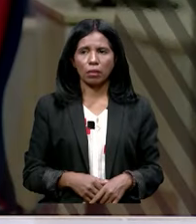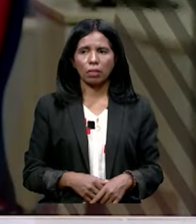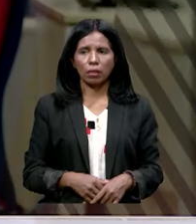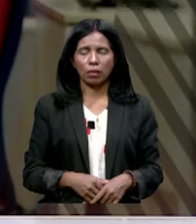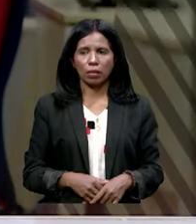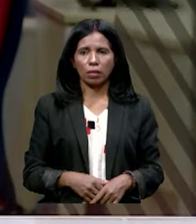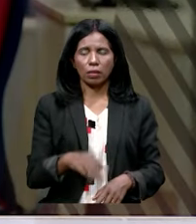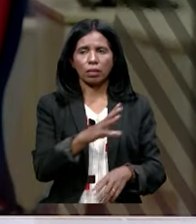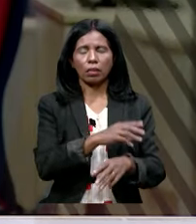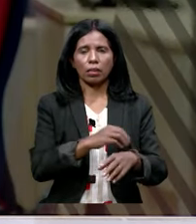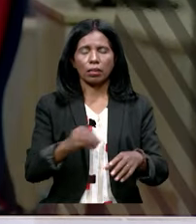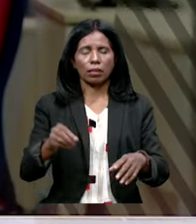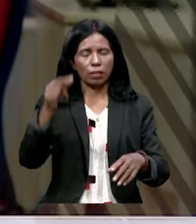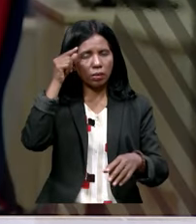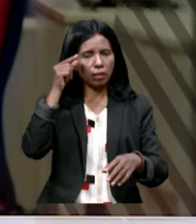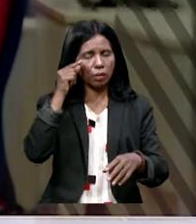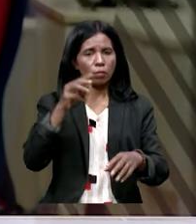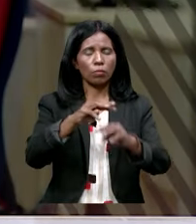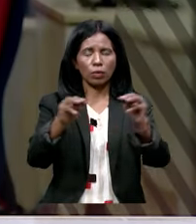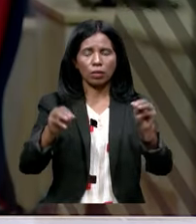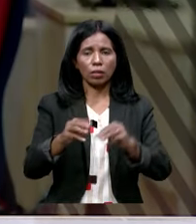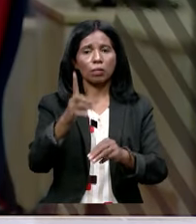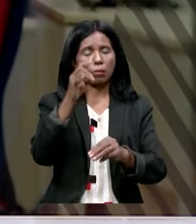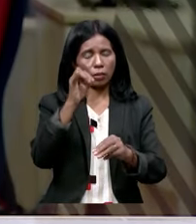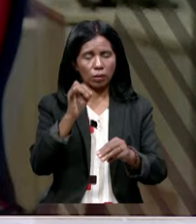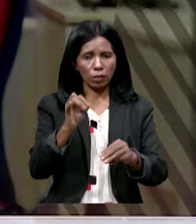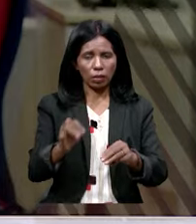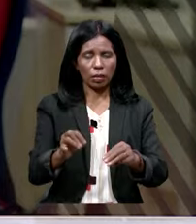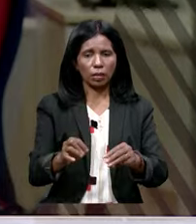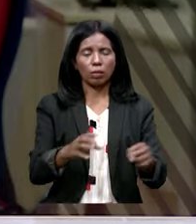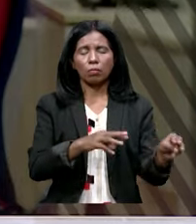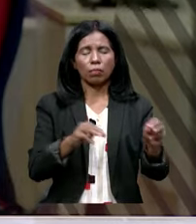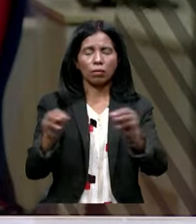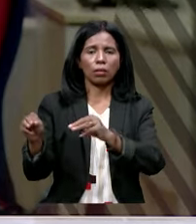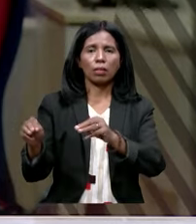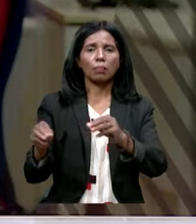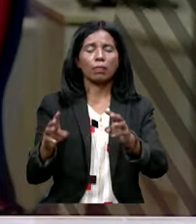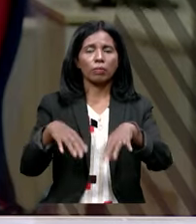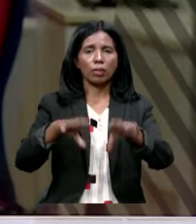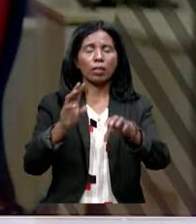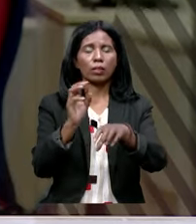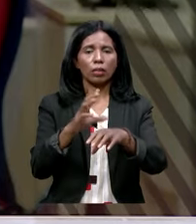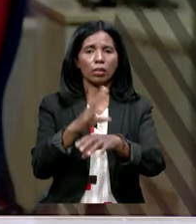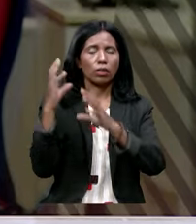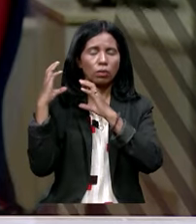Guarda se está município dele muda vendedor nu ia motel ba ia bidau lisidere.